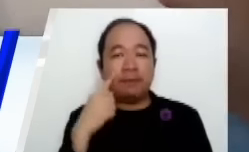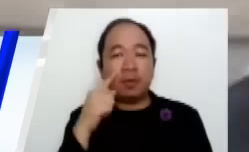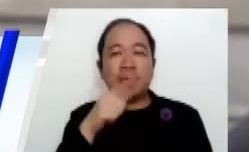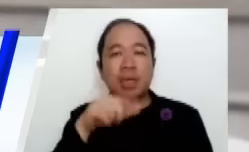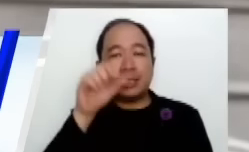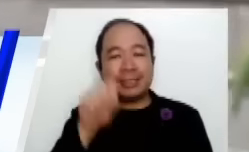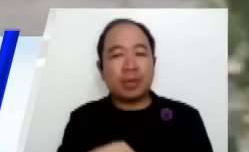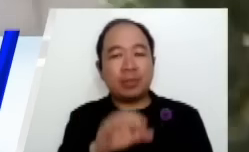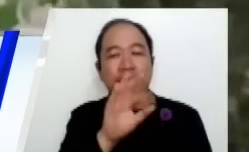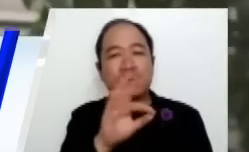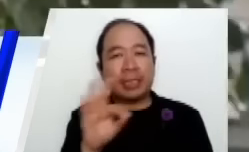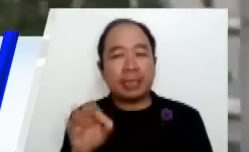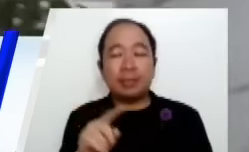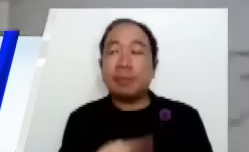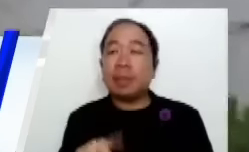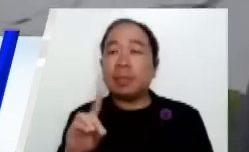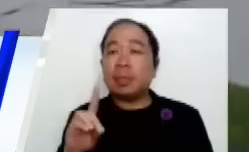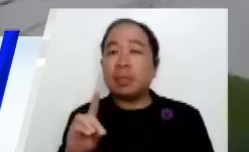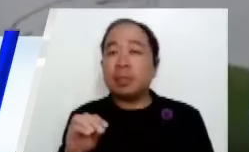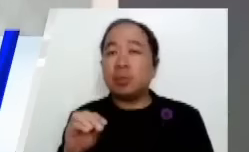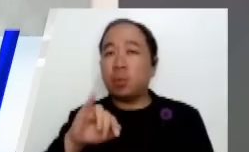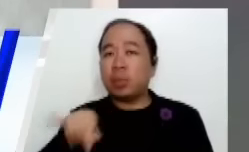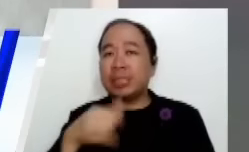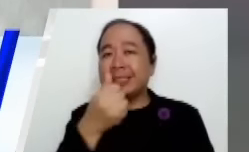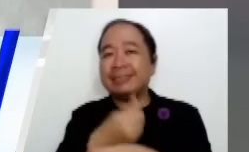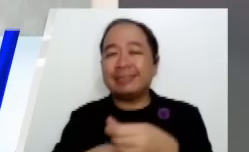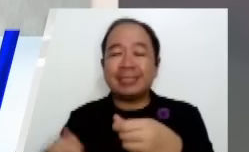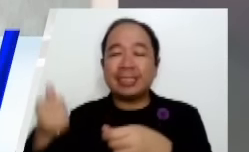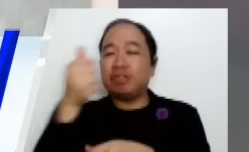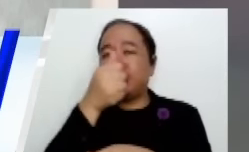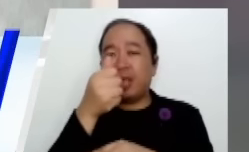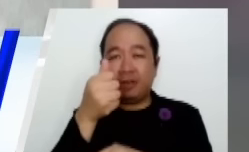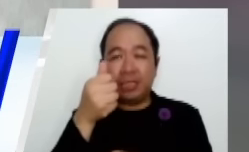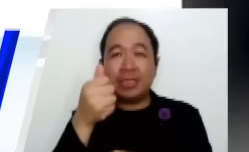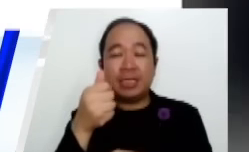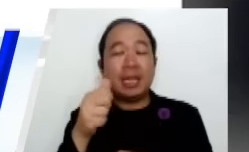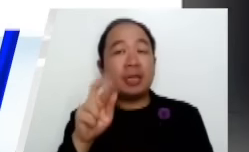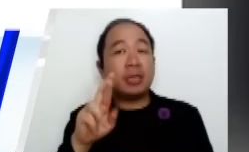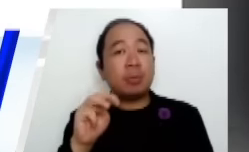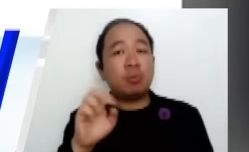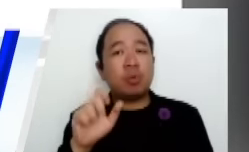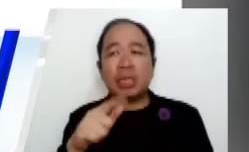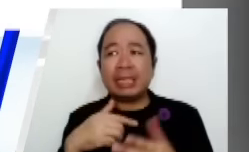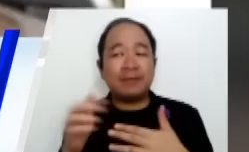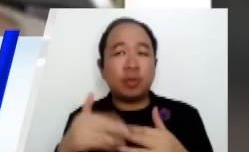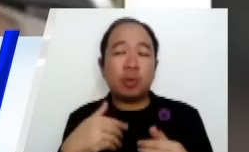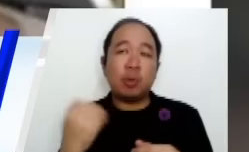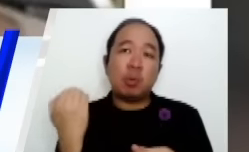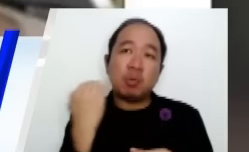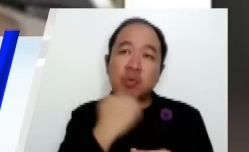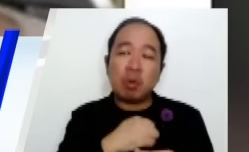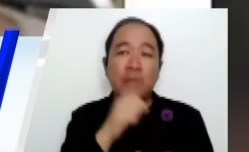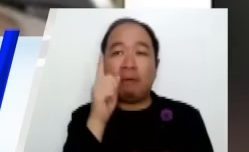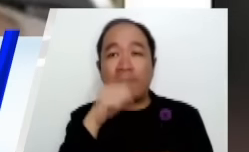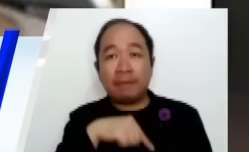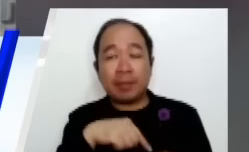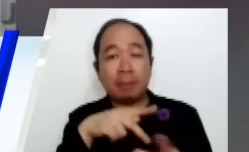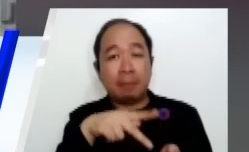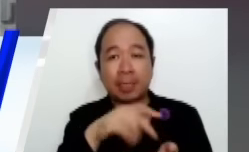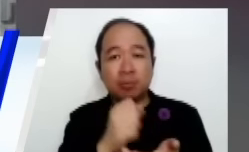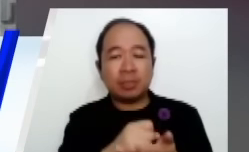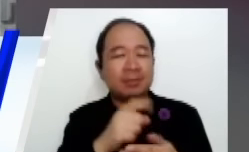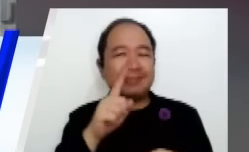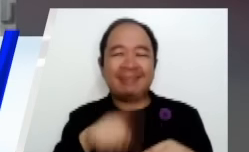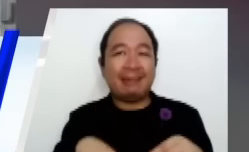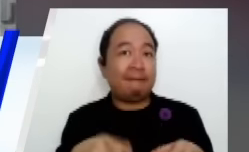secretary Boying rula kahit pa fraudulent o sa maling paraan nakuha ang mga passport ay hindi ito basta maaaring kanselahin